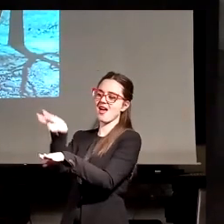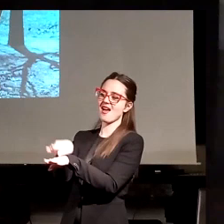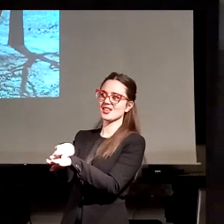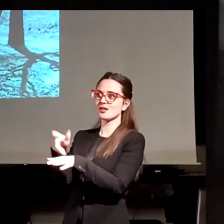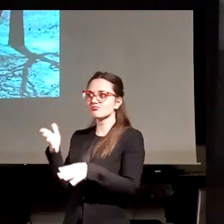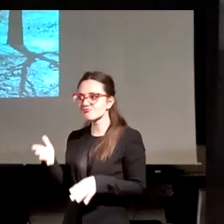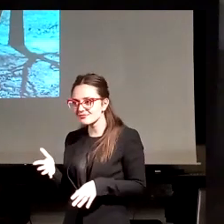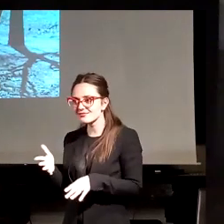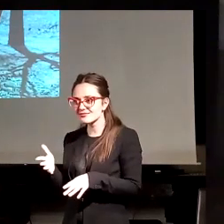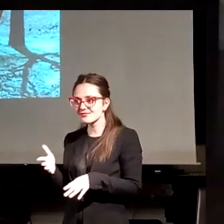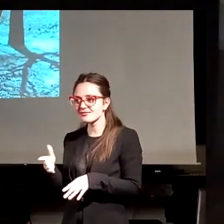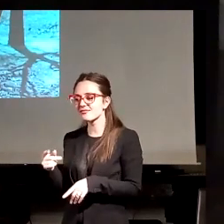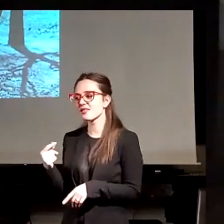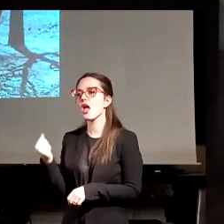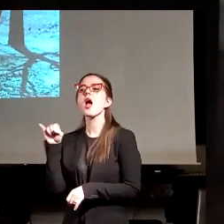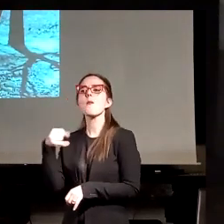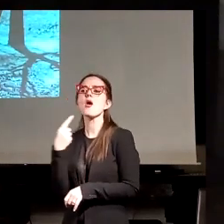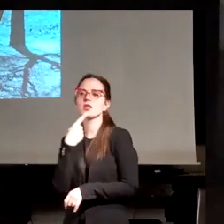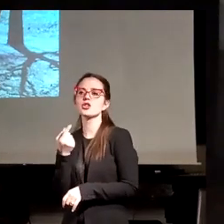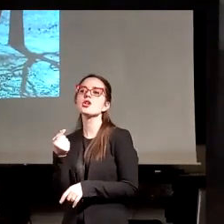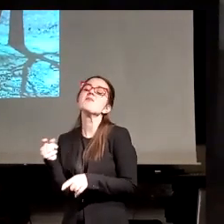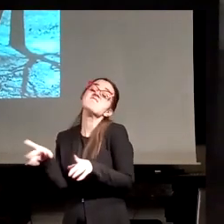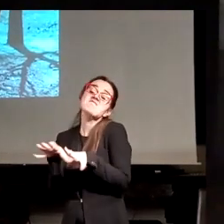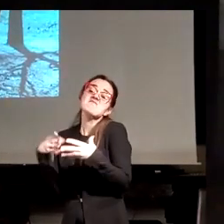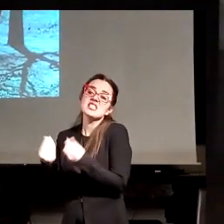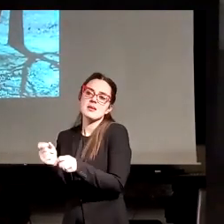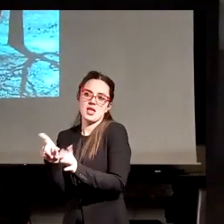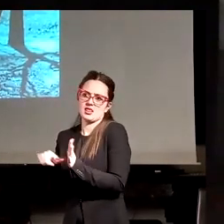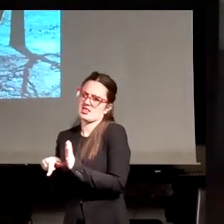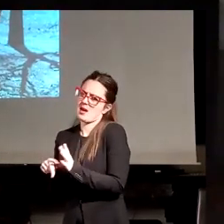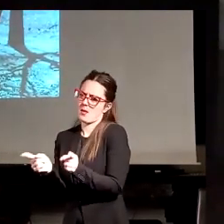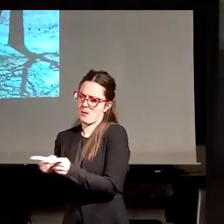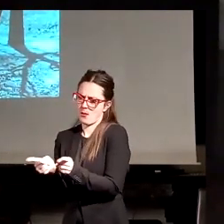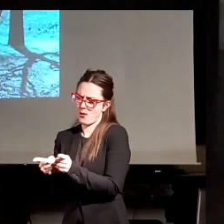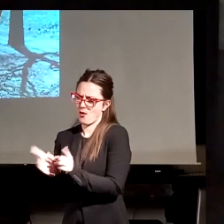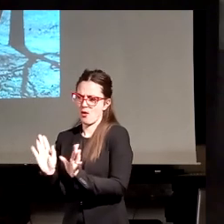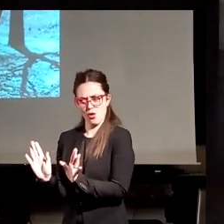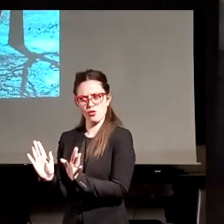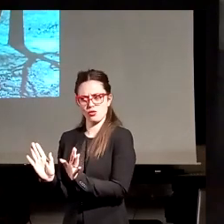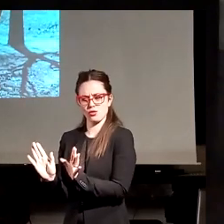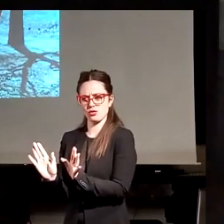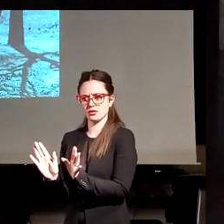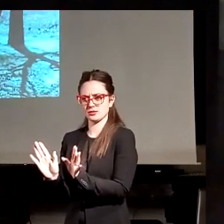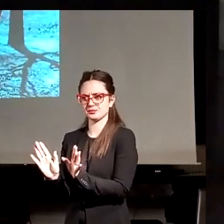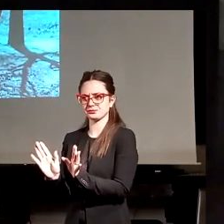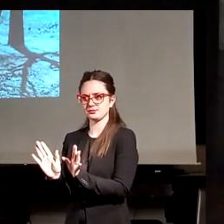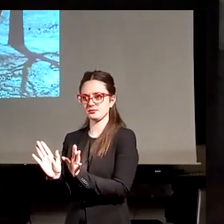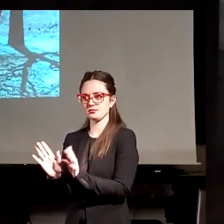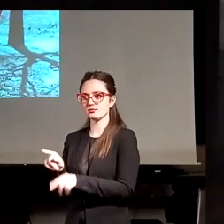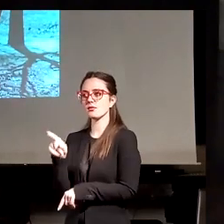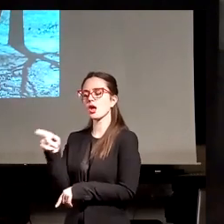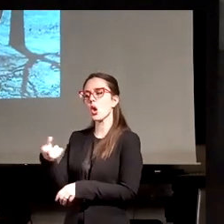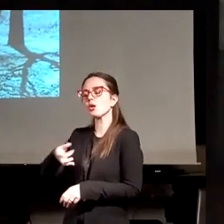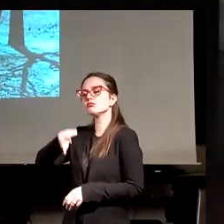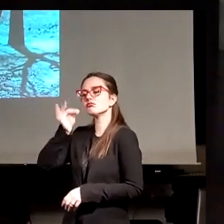vabbè stai con lui il tempo della colazione aiutano a far colazione che siccome recente era sul letto li aveva la tazza fumante